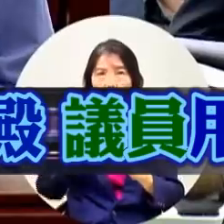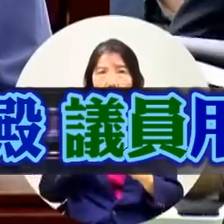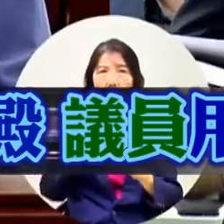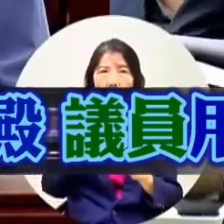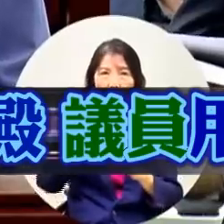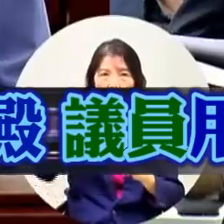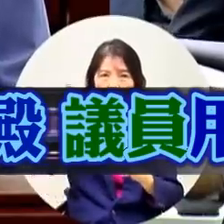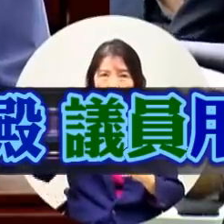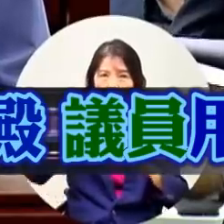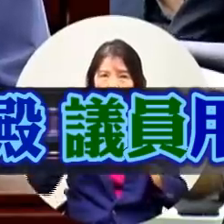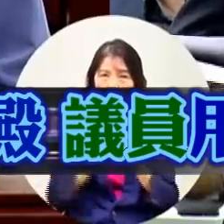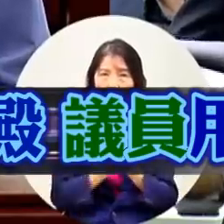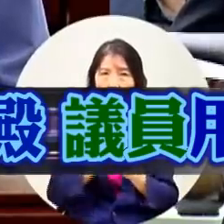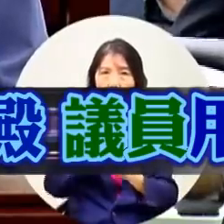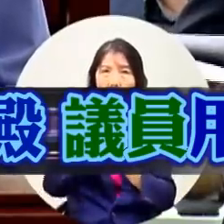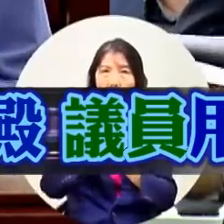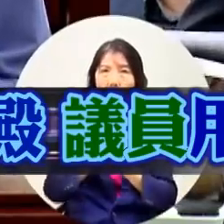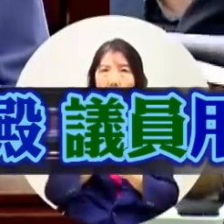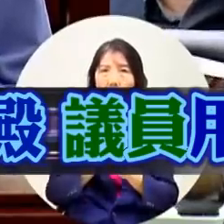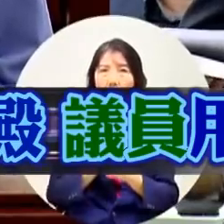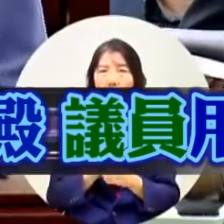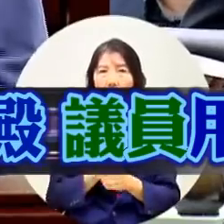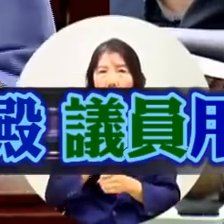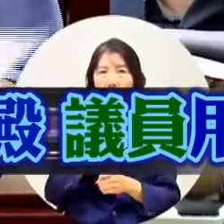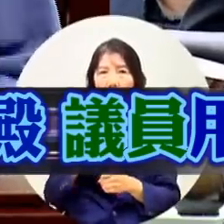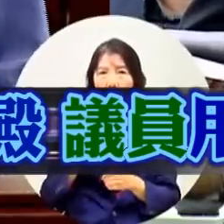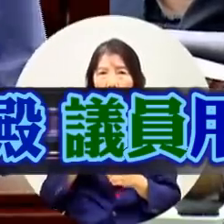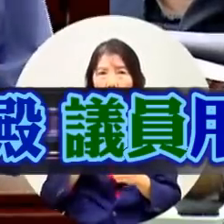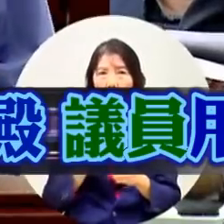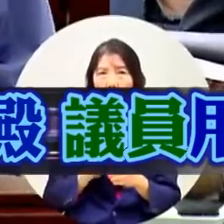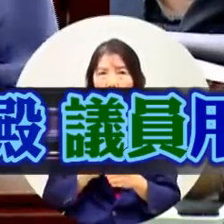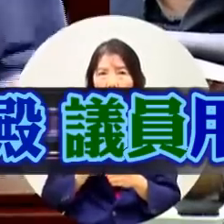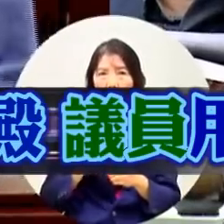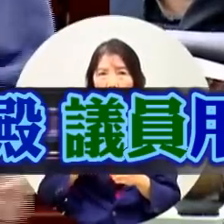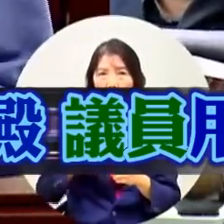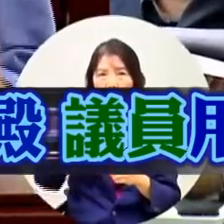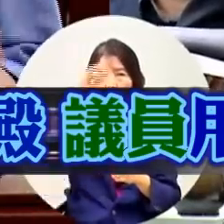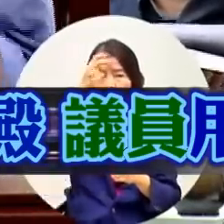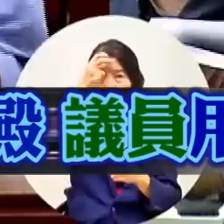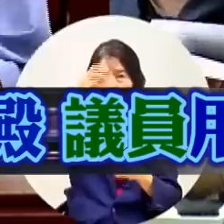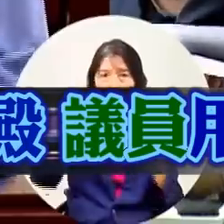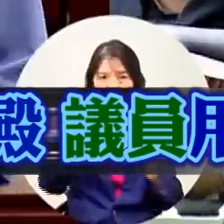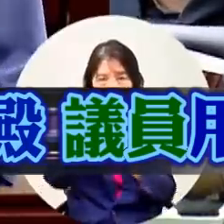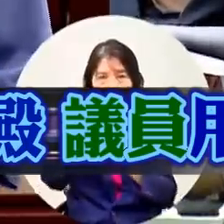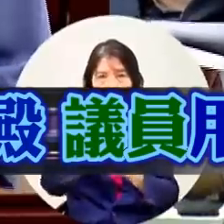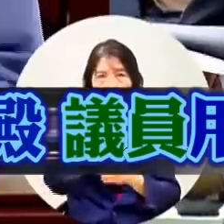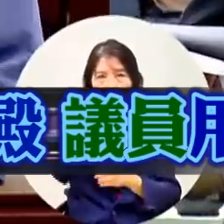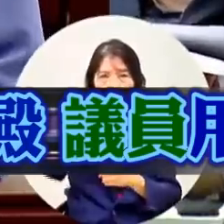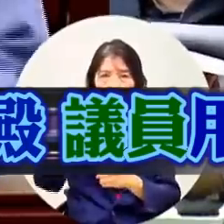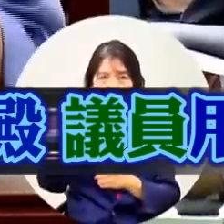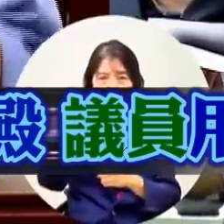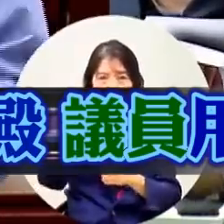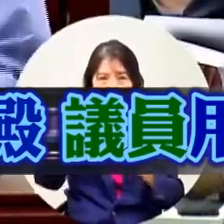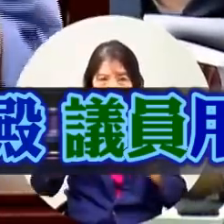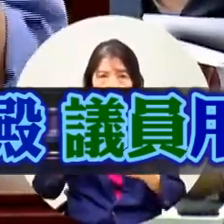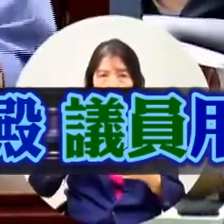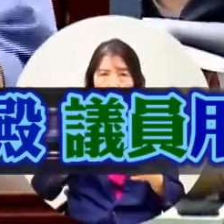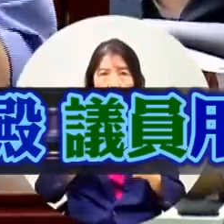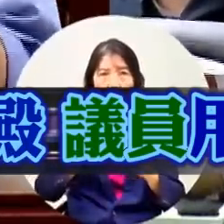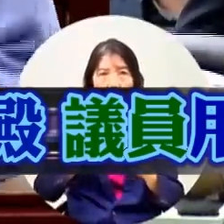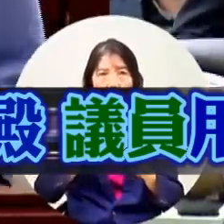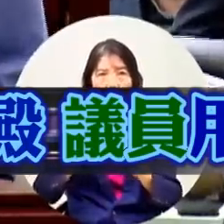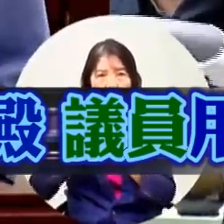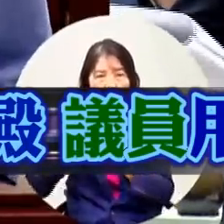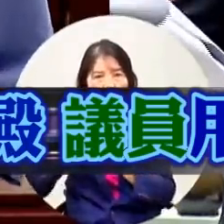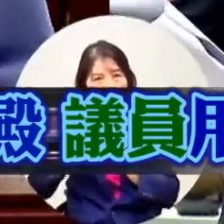成，我们立刻开始做，也通令我们全市所有的警察同仁大家能够正视治安是